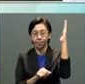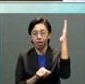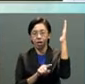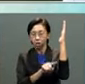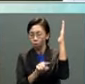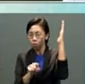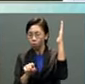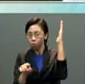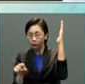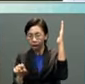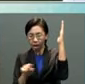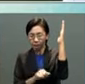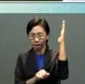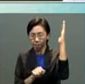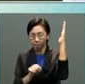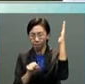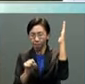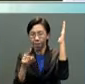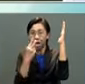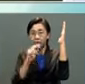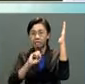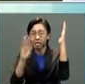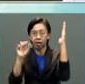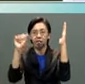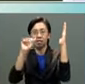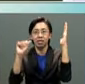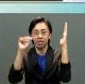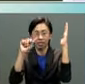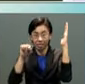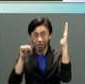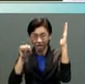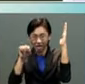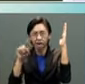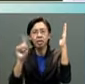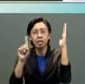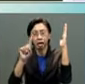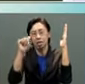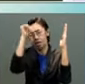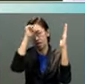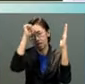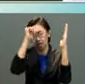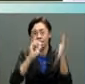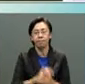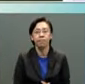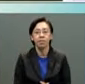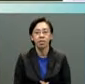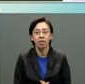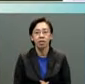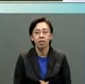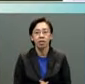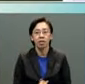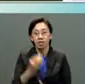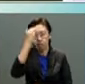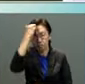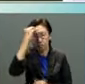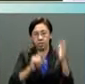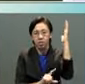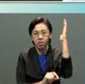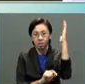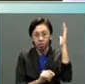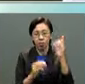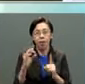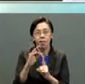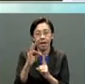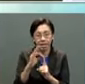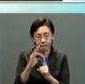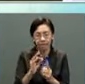คงตัวกับพุ่งขึ้นที่พุ่งขึ้นชัดเจนคืออินเดียนะครับแล้วก็ญี่ปุ่นนะครับสิงคโปร์ปากีสถานอะไรทำน